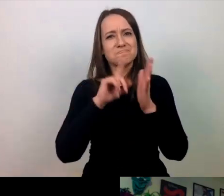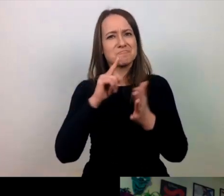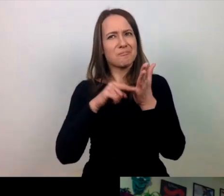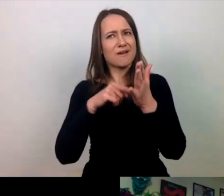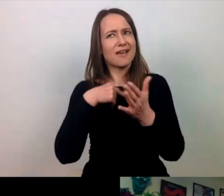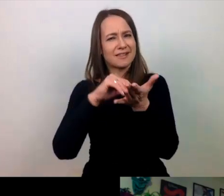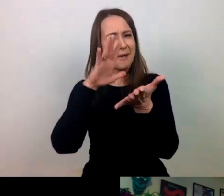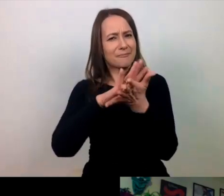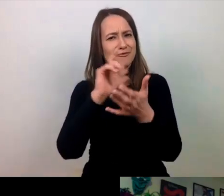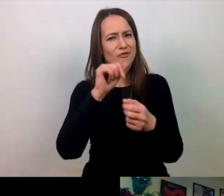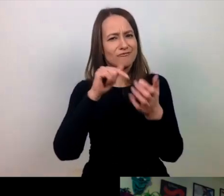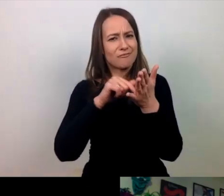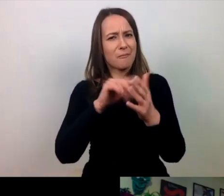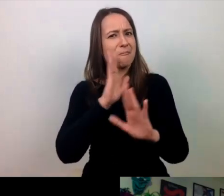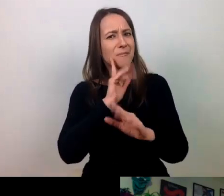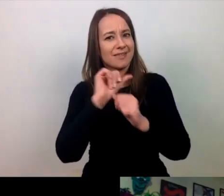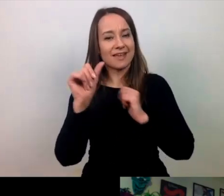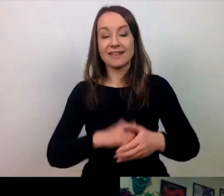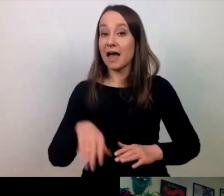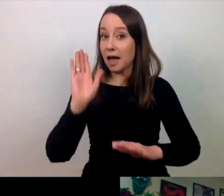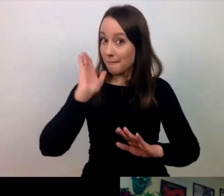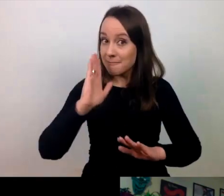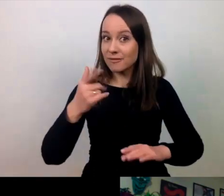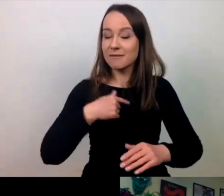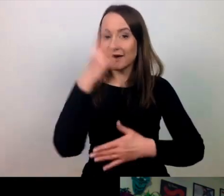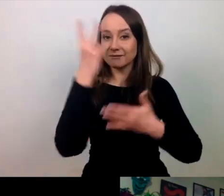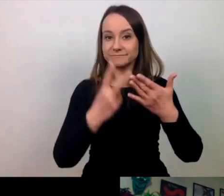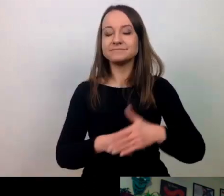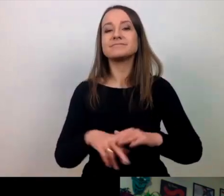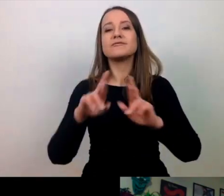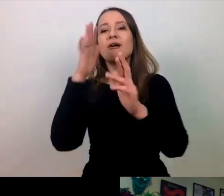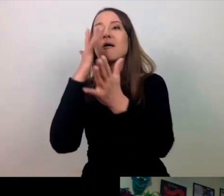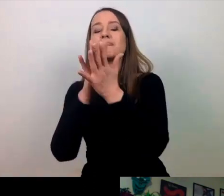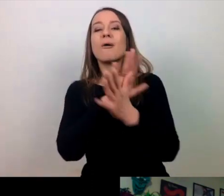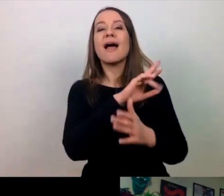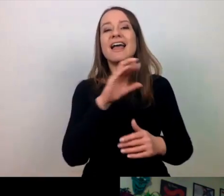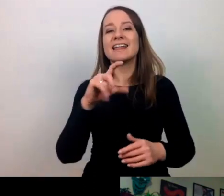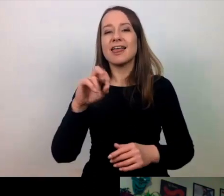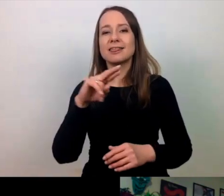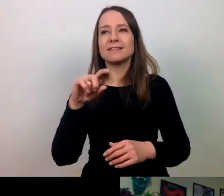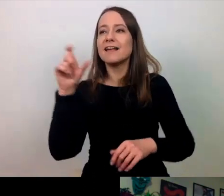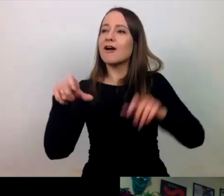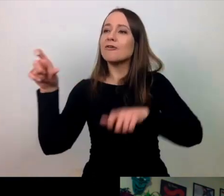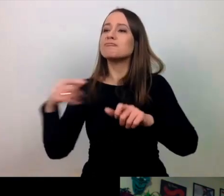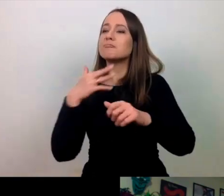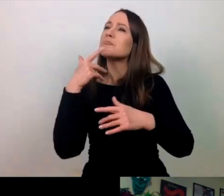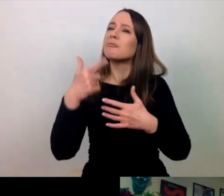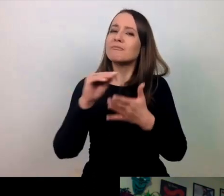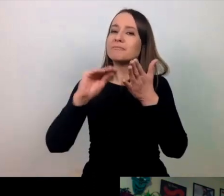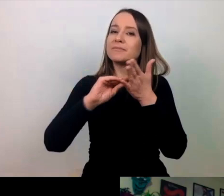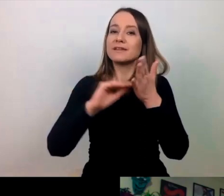istnieje. A potem poczytałem recenzję. I niektórzy właśnie mówili o takim gdzieś